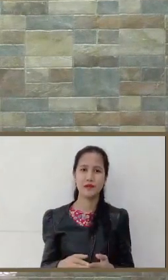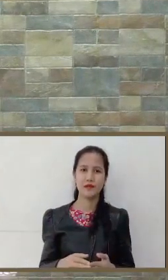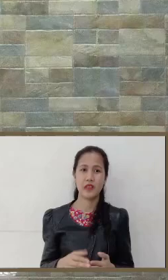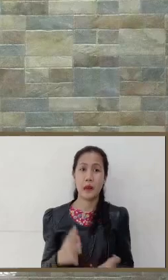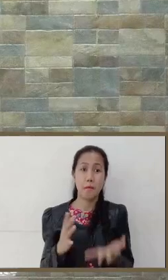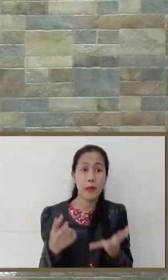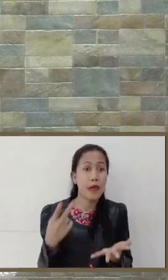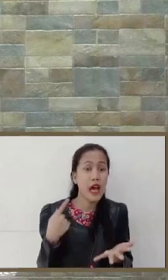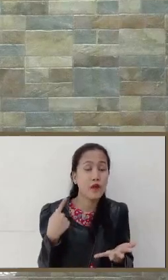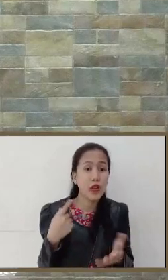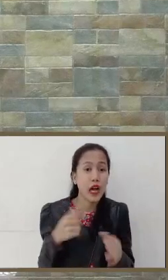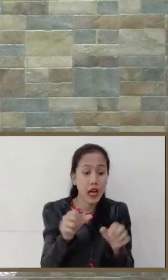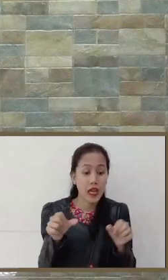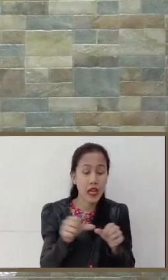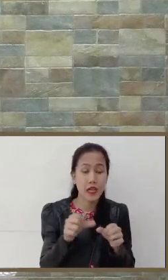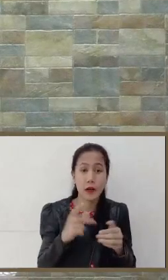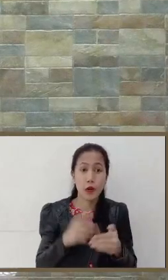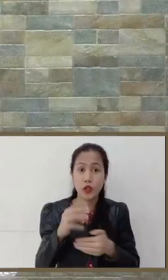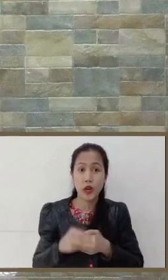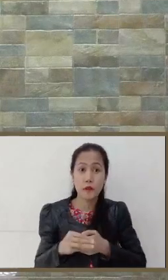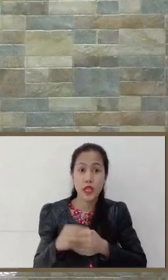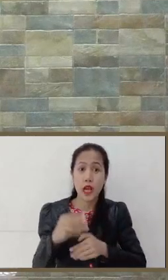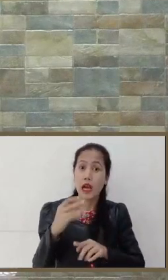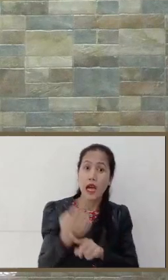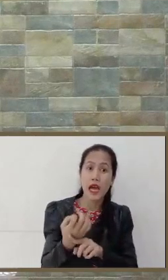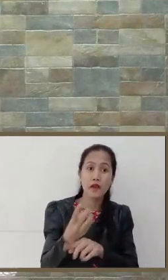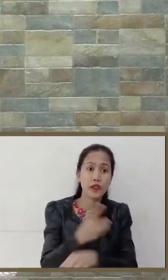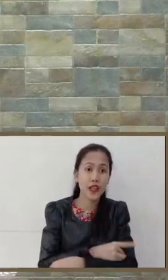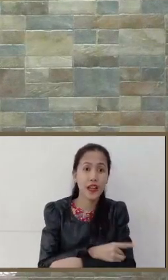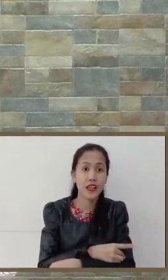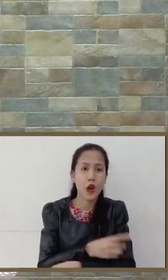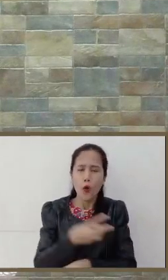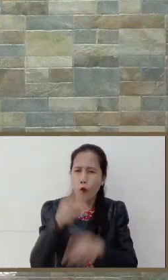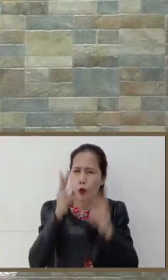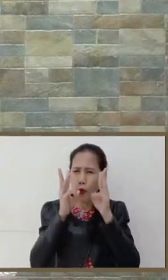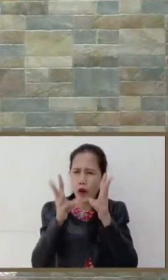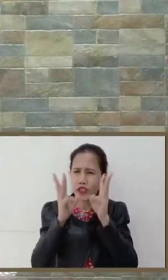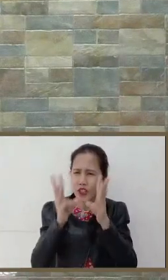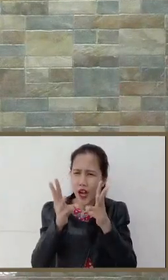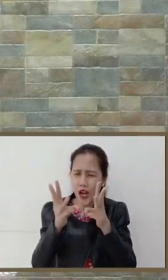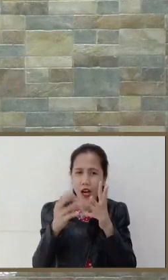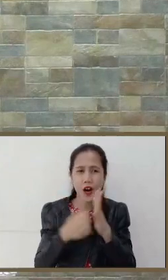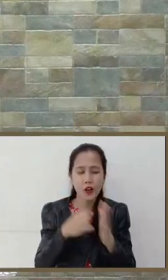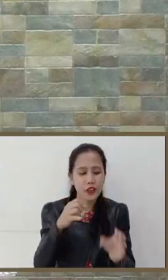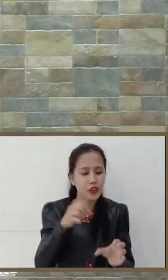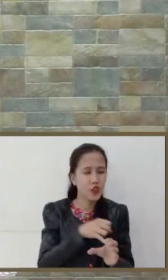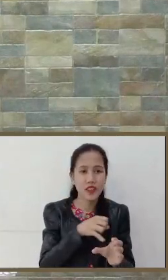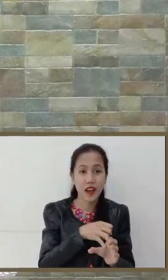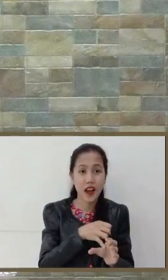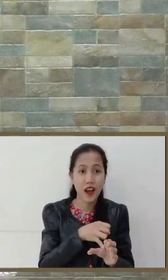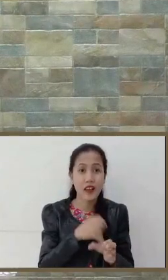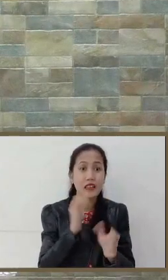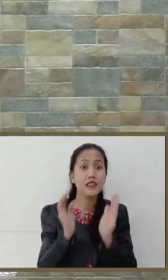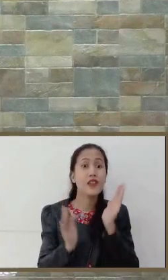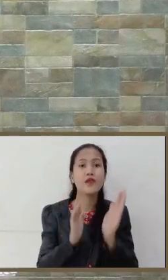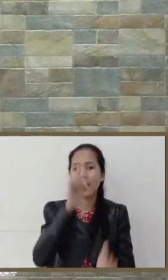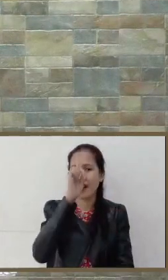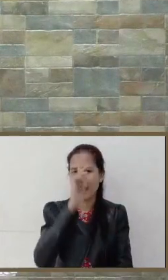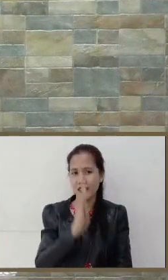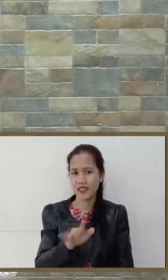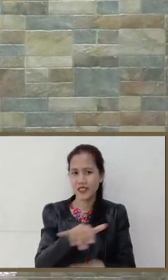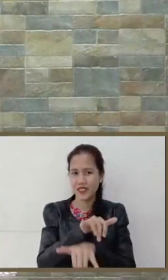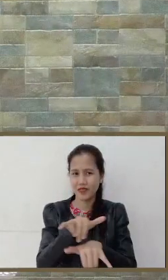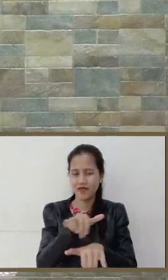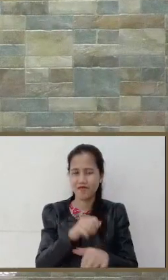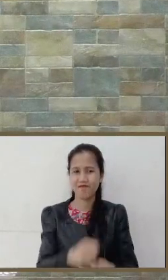schedule mo, nakakapaglingkod ka sa Panginoon. Di ba napakasaya mga kapatid? Amen. Di ba napakasaya? Mga kapatid, isa na binanggit ko, initinalim ko sa